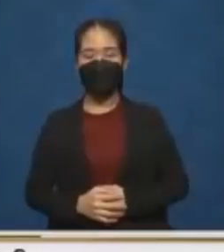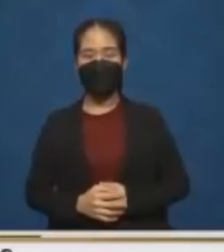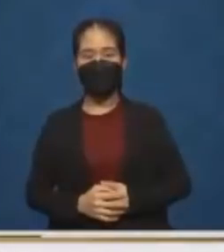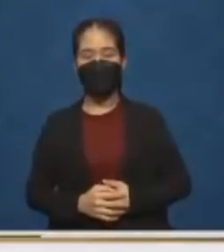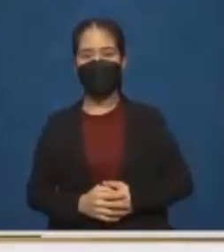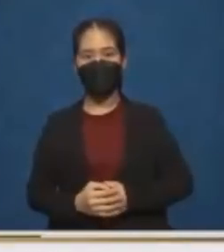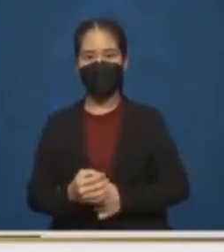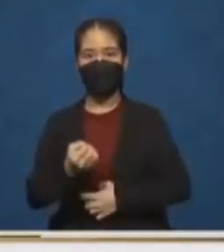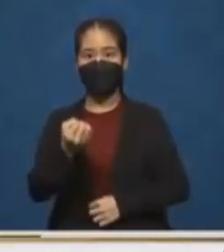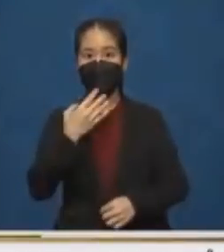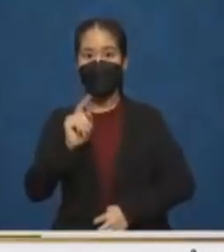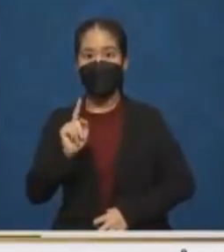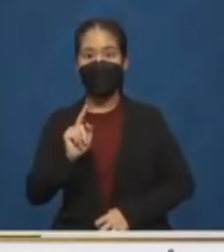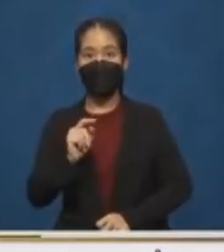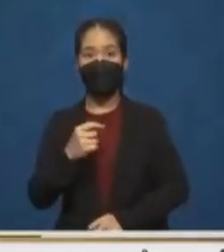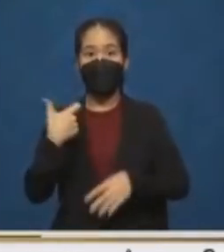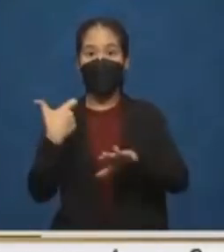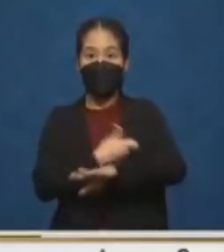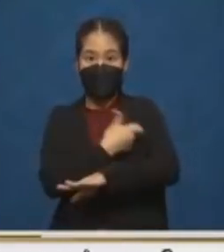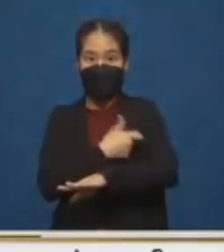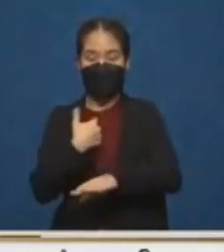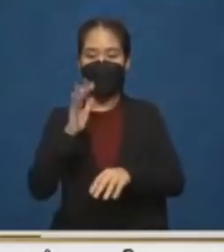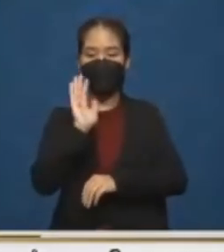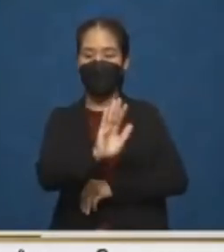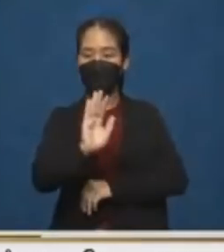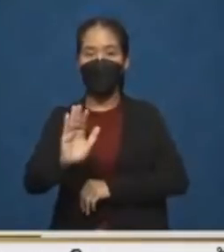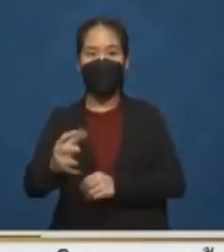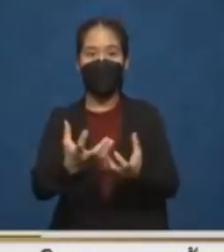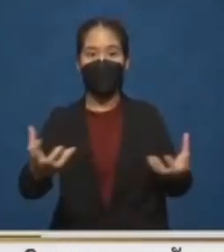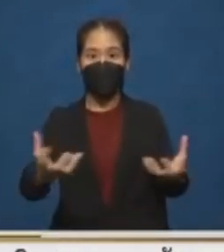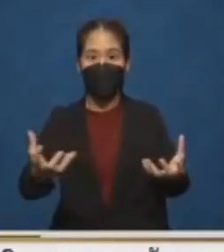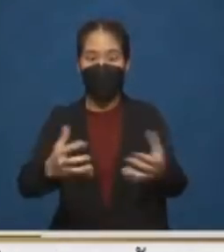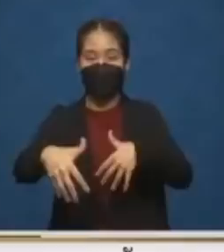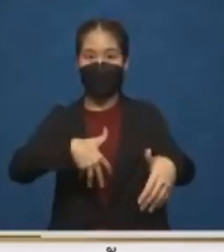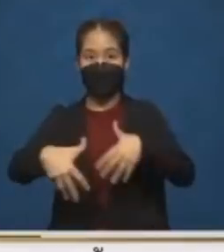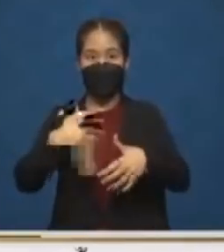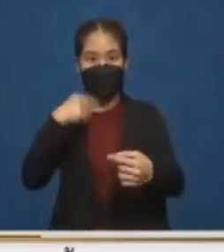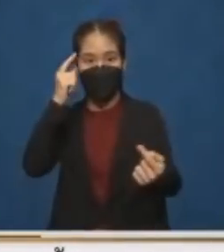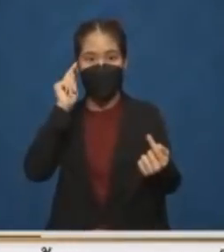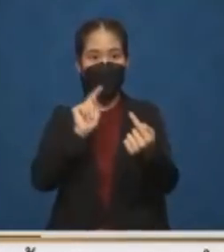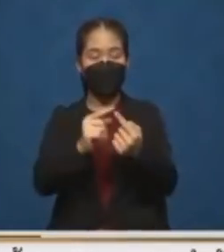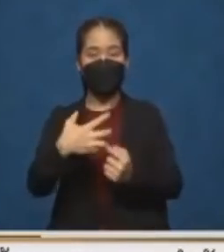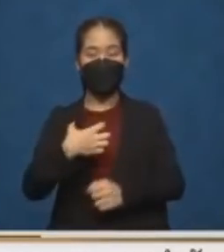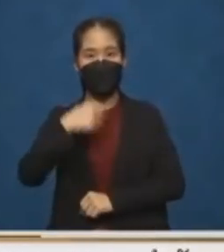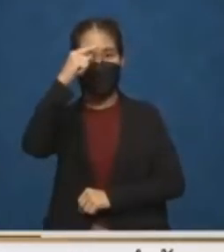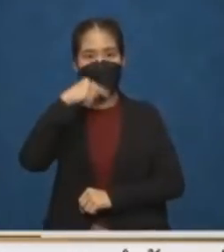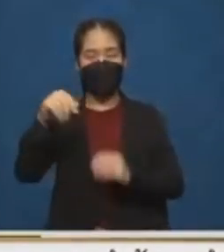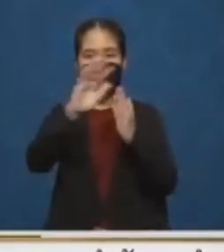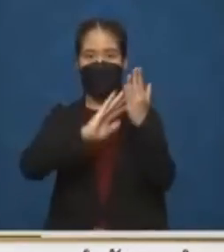บอกวาวัคซีนเป็นสินค้าสาธนาซึ่งเป็นการม้งให้ไทยเป็ฐานผลิวักซีนสงออกไปขายทั่วโลก